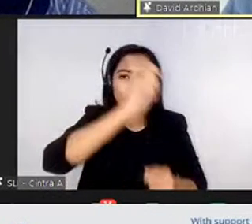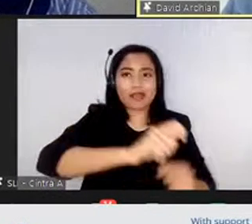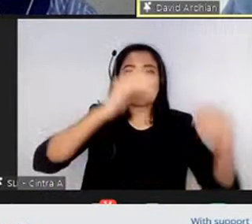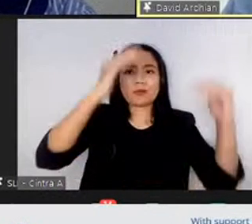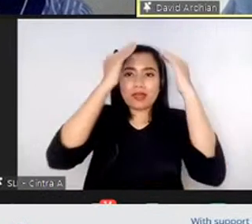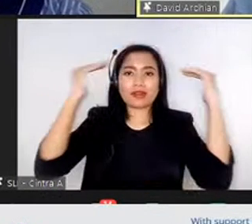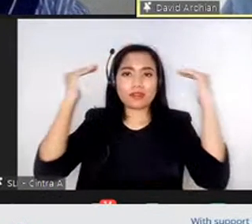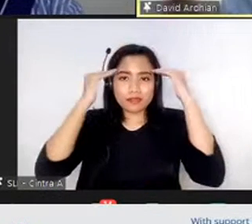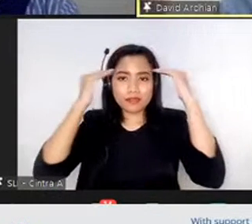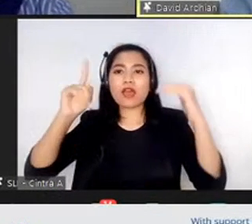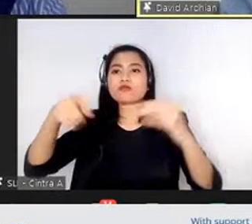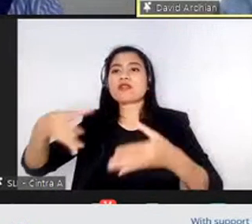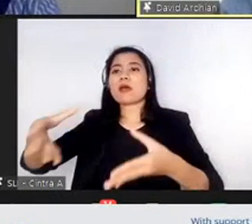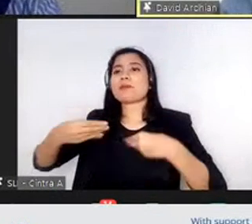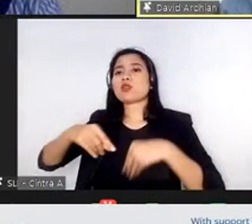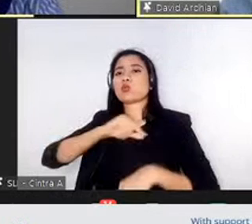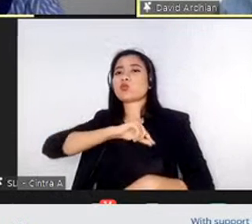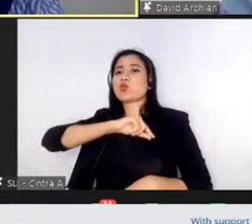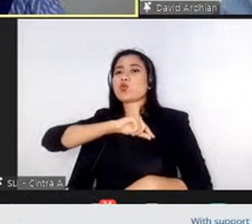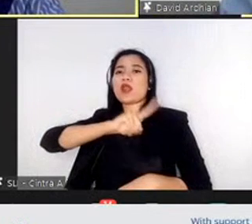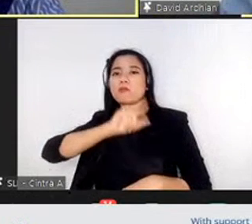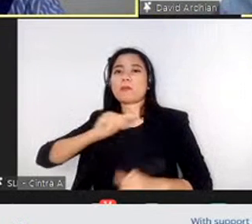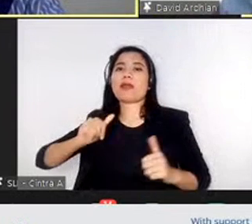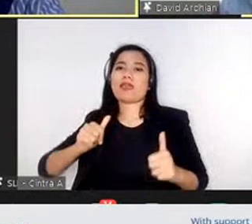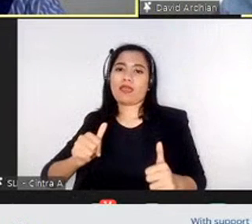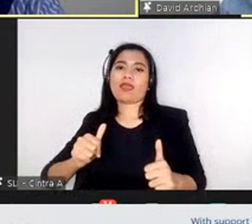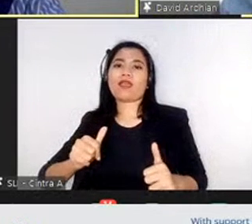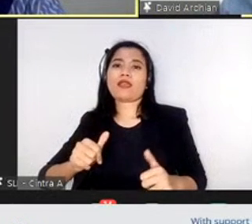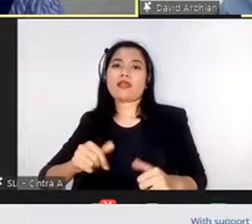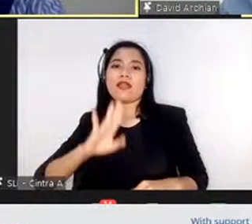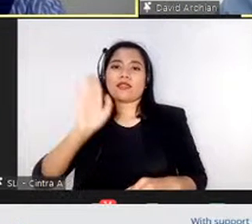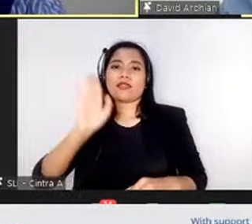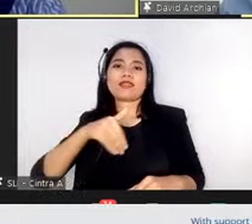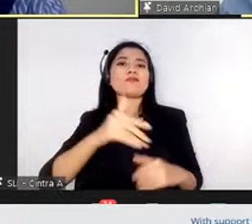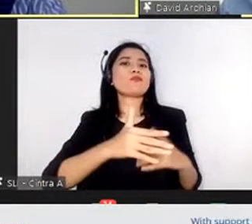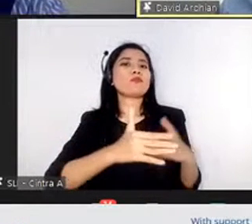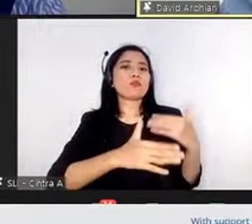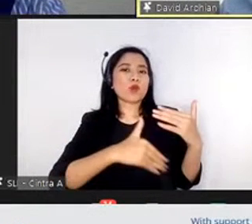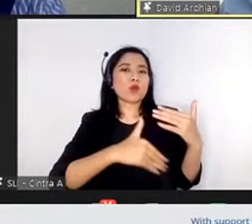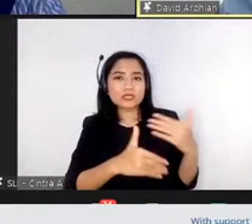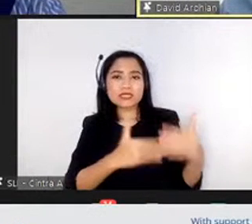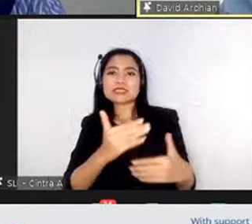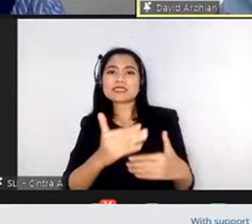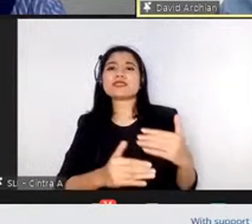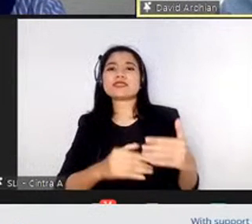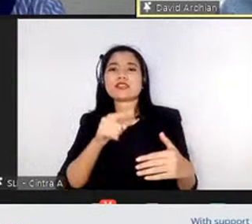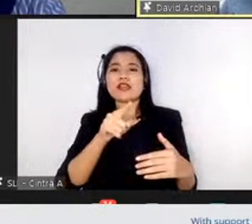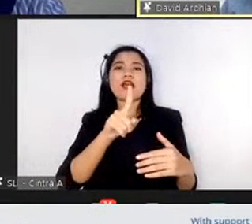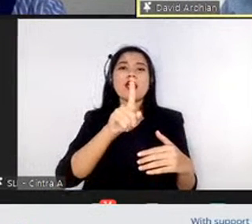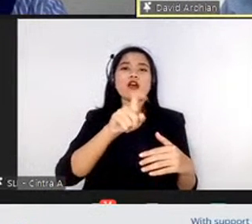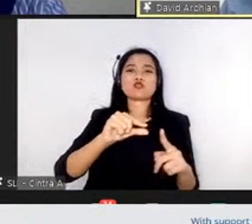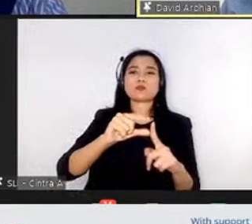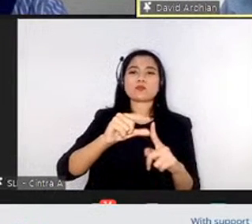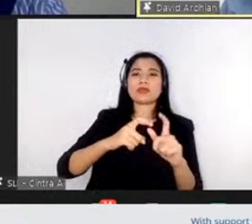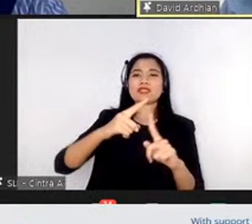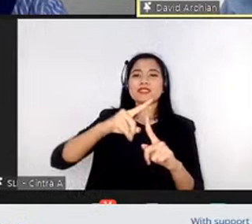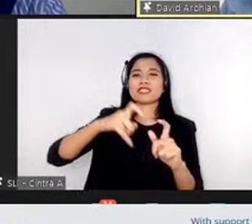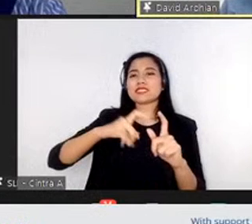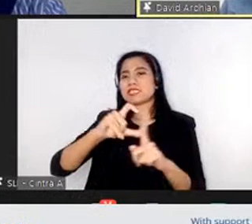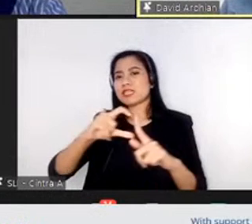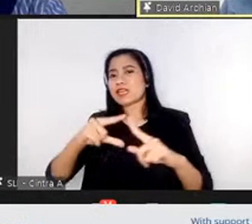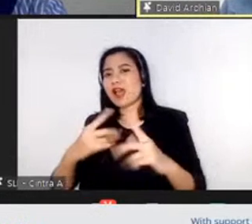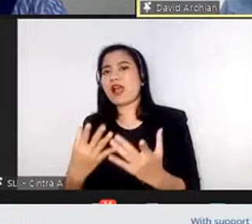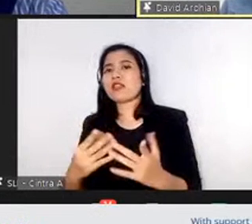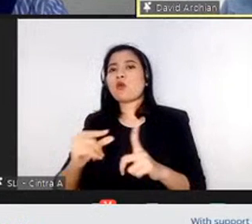mendapatkan keuntungan lebih baik di Sarna produksi utamanya dengan bahwa produksi pestisida dan pupuk supaya respek terhadap